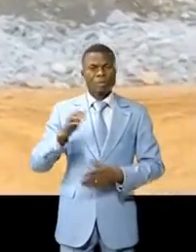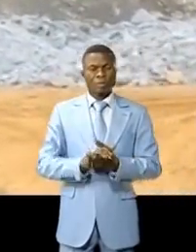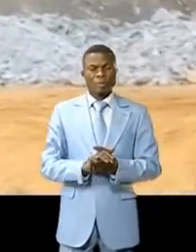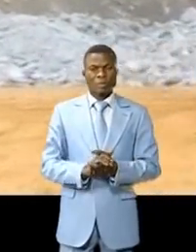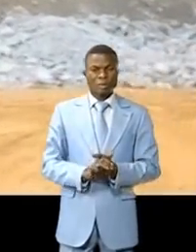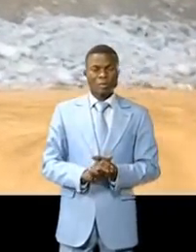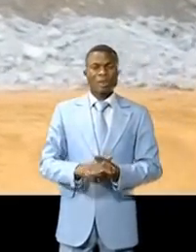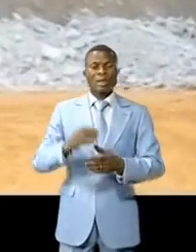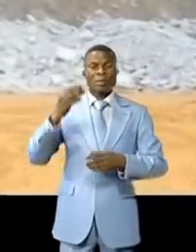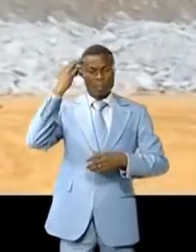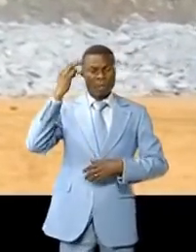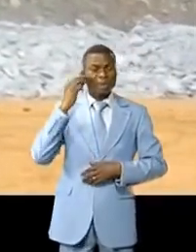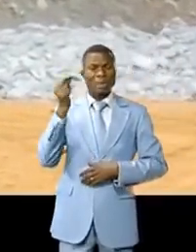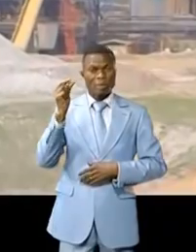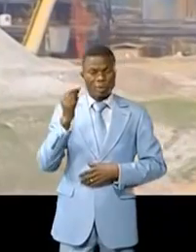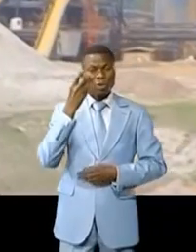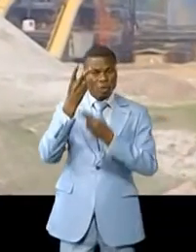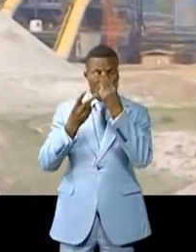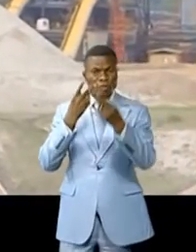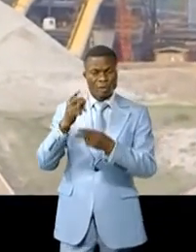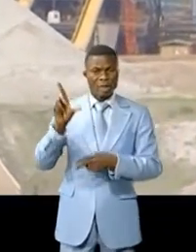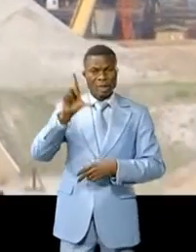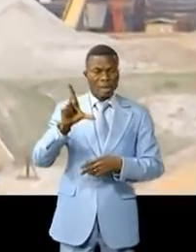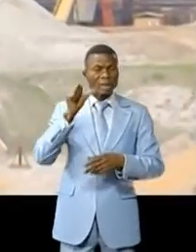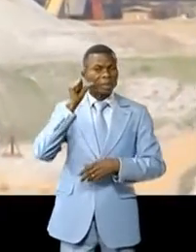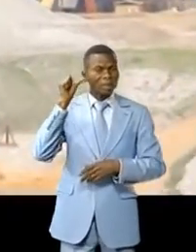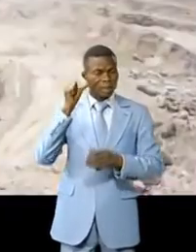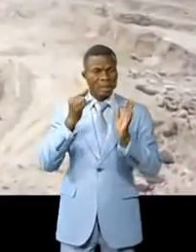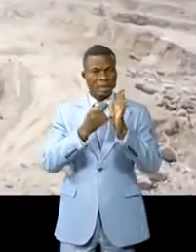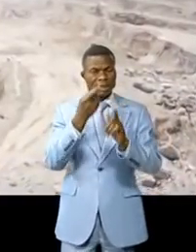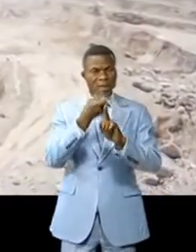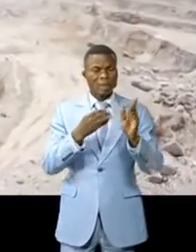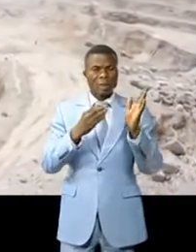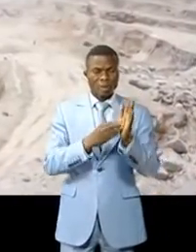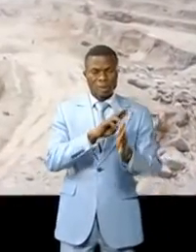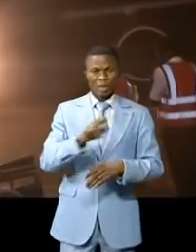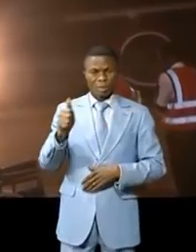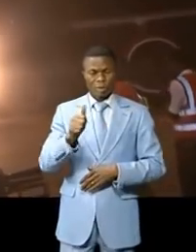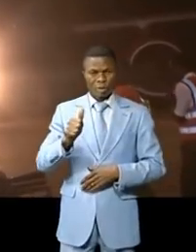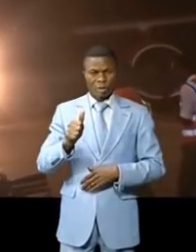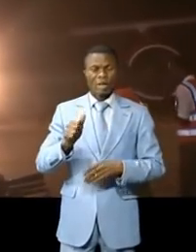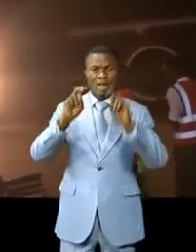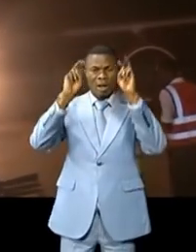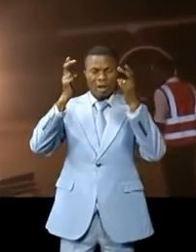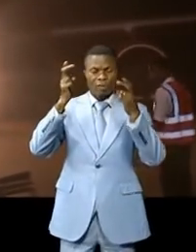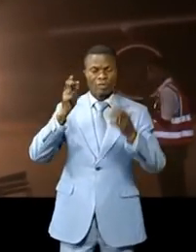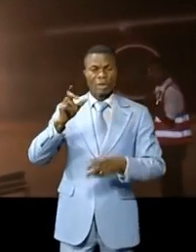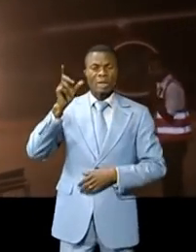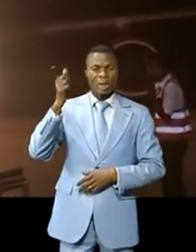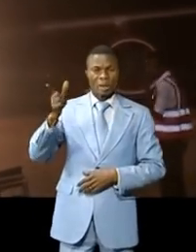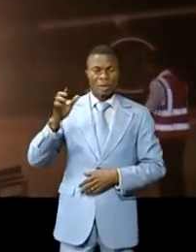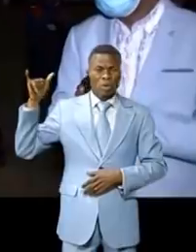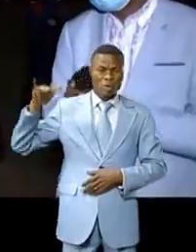où la patronne de Mines s'y est rendue ce lundi 6 septembre 2021 dans la ville cuprifère. À sa descente